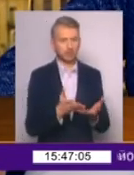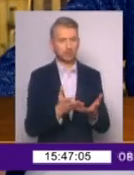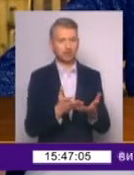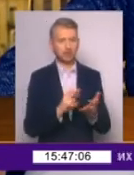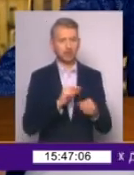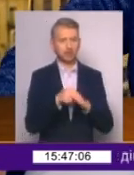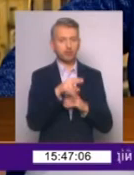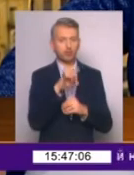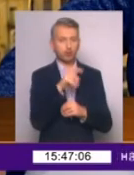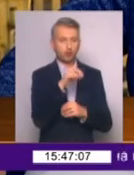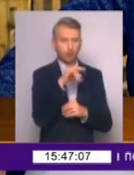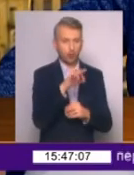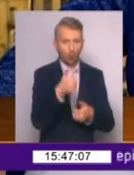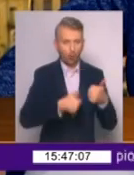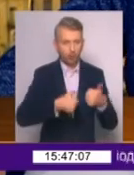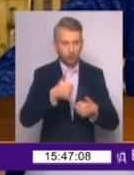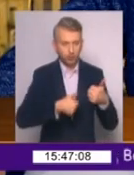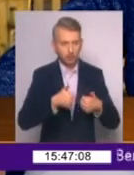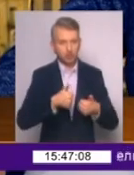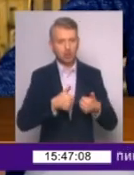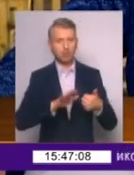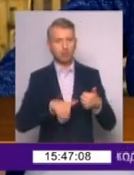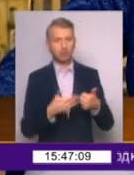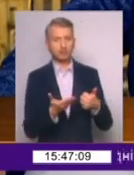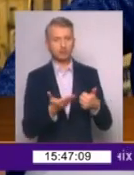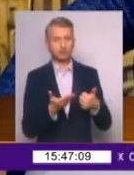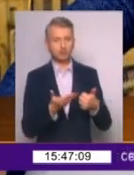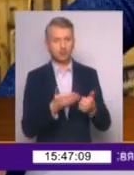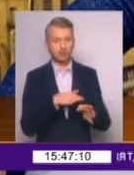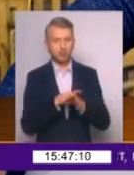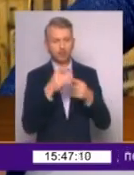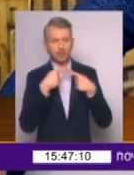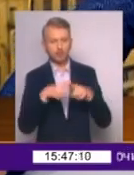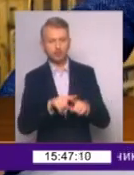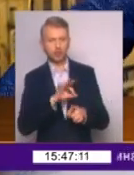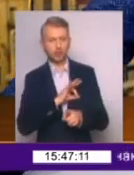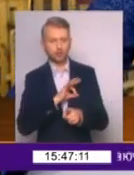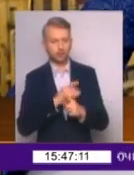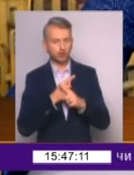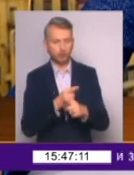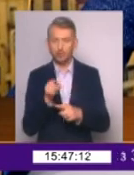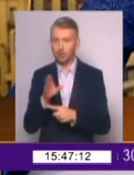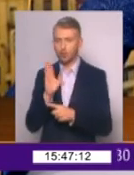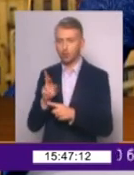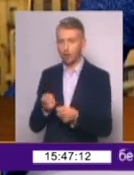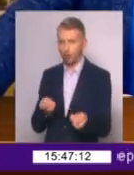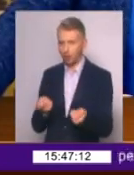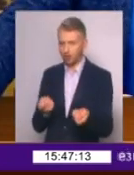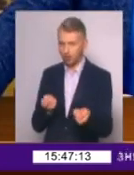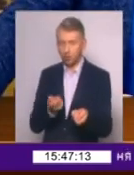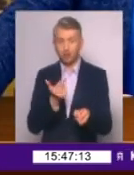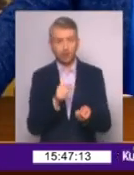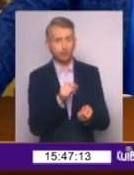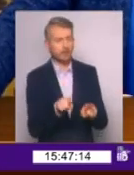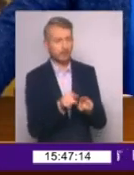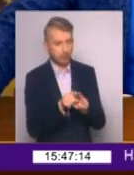через Прозоро конкурс, далі повністю технічний, юридичний супровід. Тобто вони будуть як модератори? Так, вони все рівно